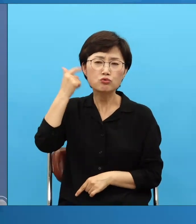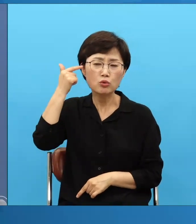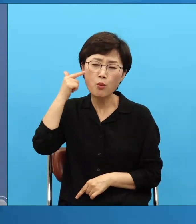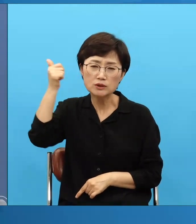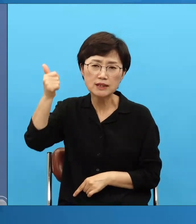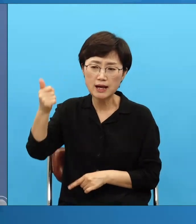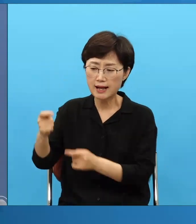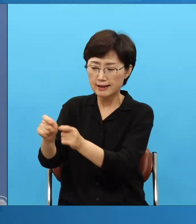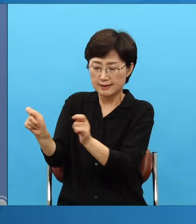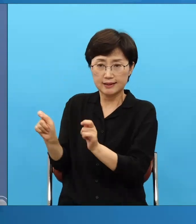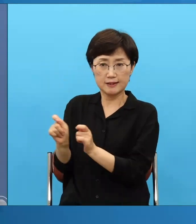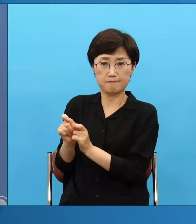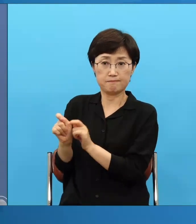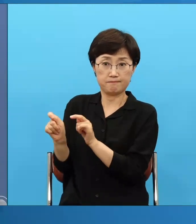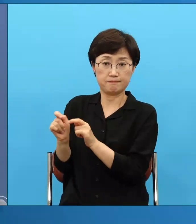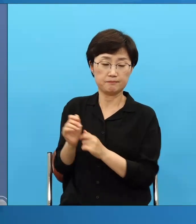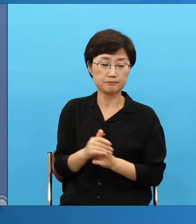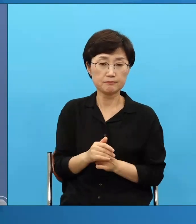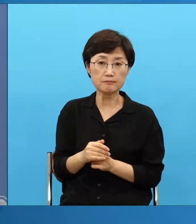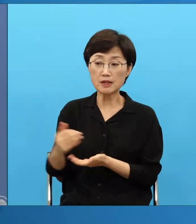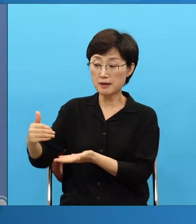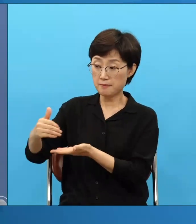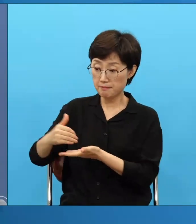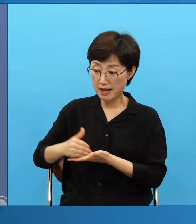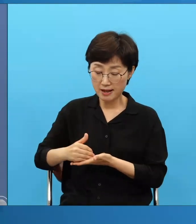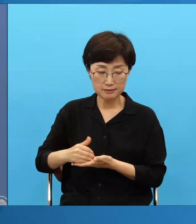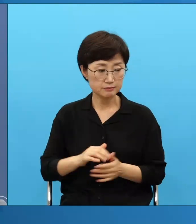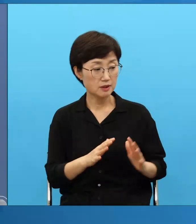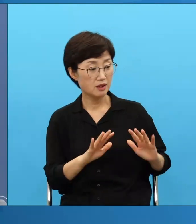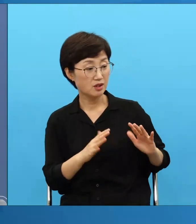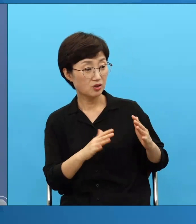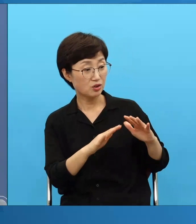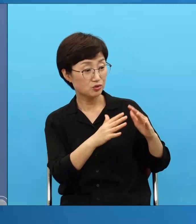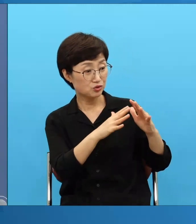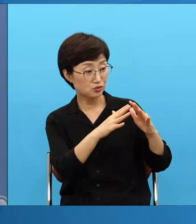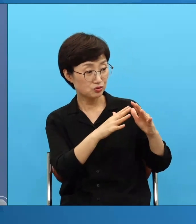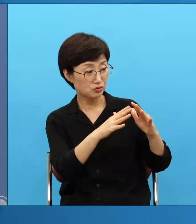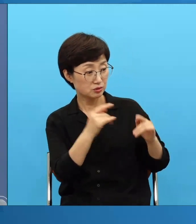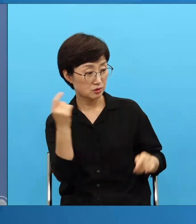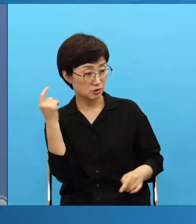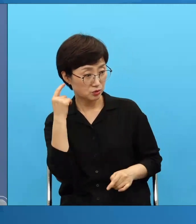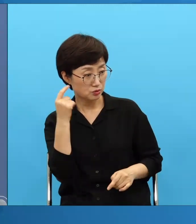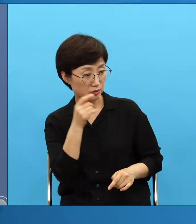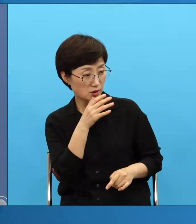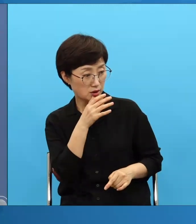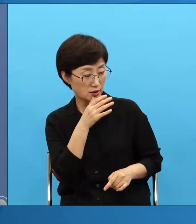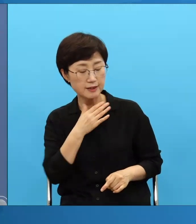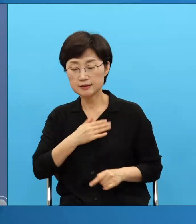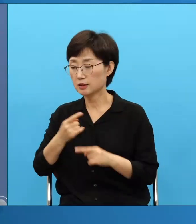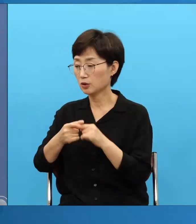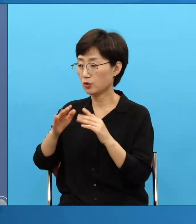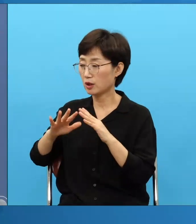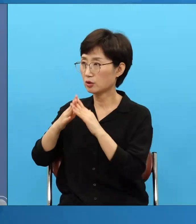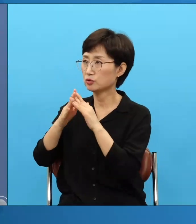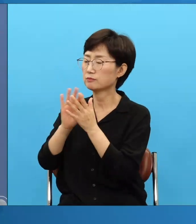하는데 당회 식사는 거기서 건축 이야기하니까 그때부터 기도 시작했대요. And some pastors from America, they came